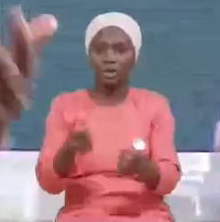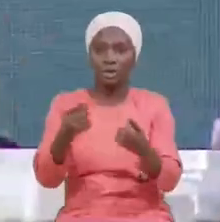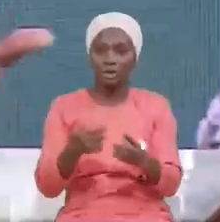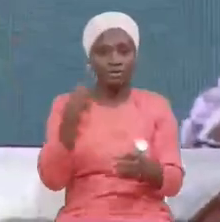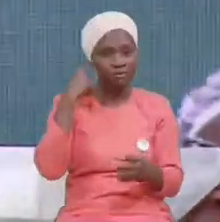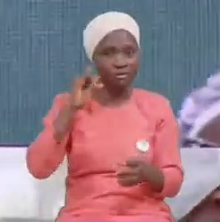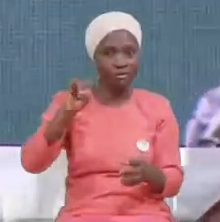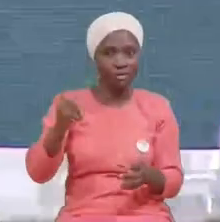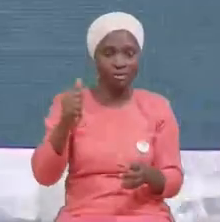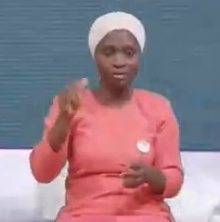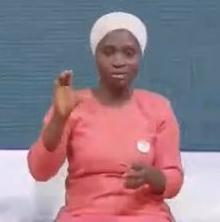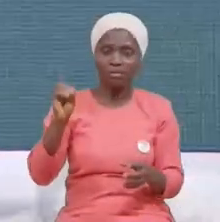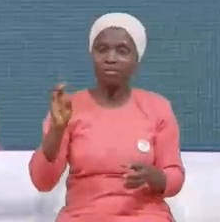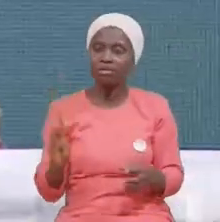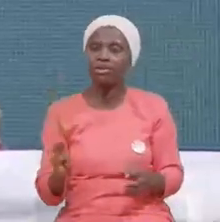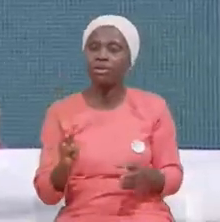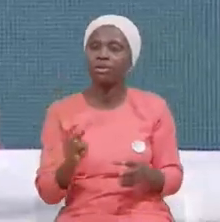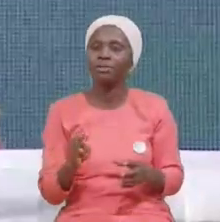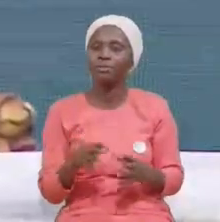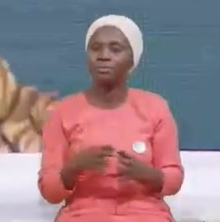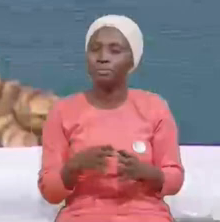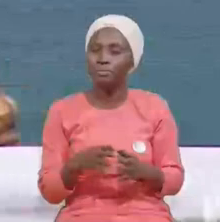il nourrissait ça à tout moment.